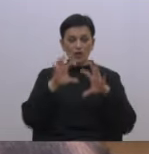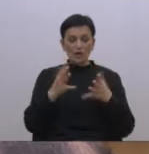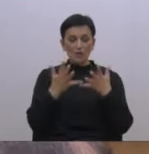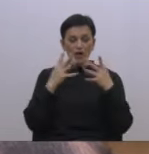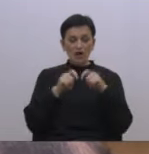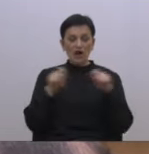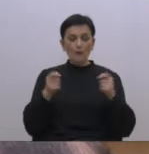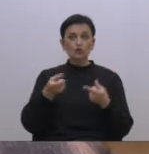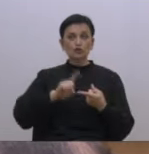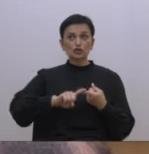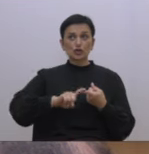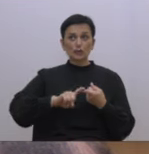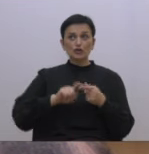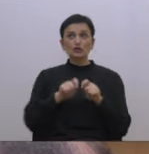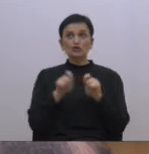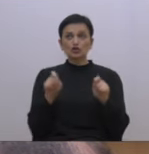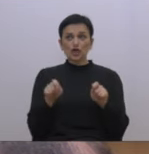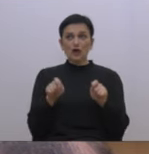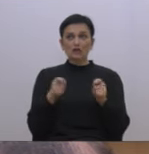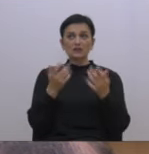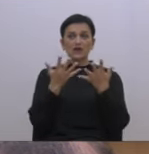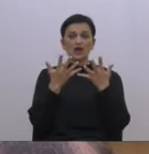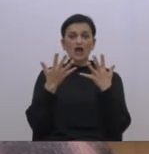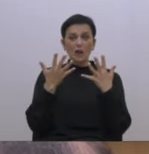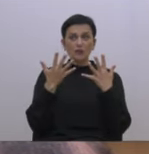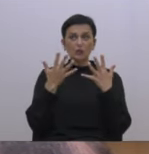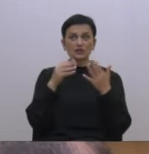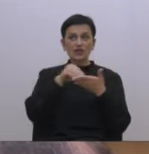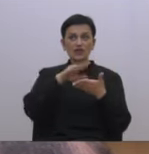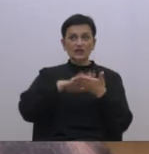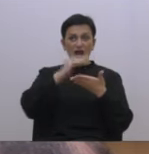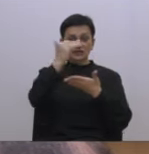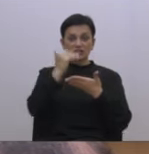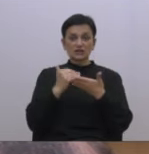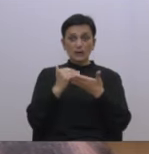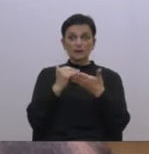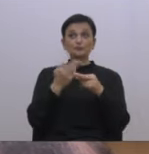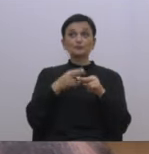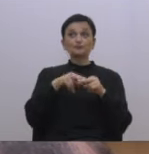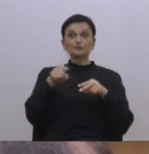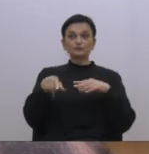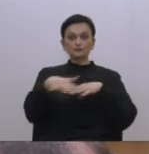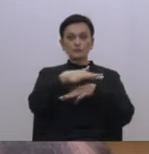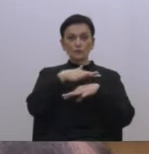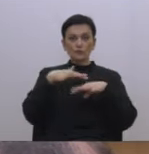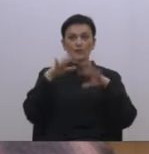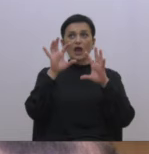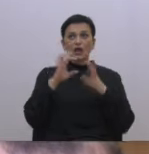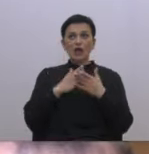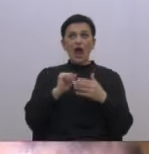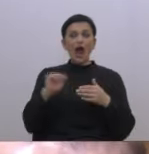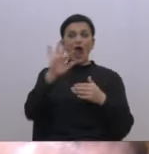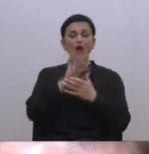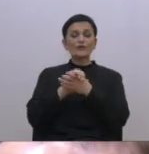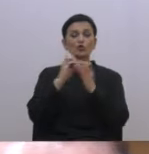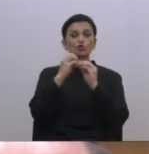გამჭვირვალობის შესახებ, შექმნან გამჭვირვალობის რეესტრები. ამ სფეროში კანონმდებლობა უკვე აქვს ევროკავშირის